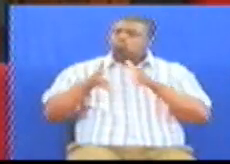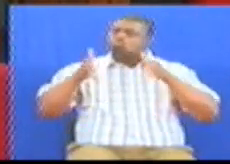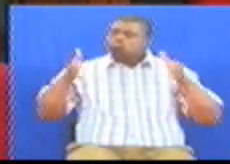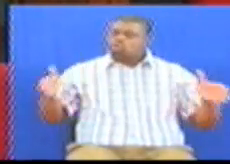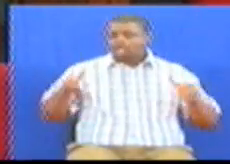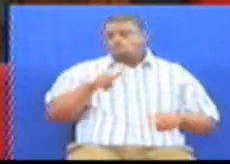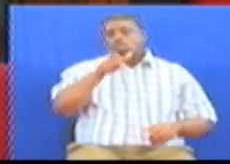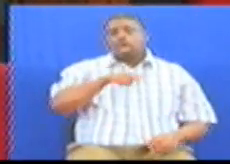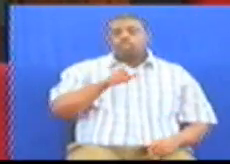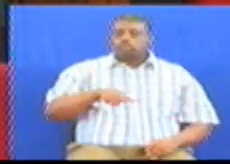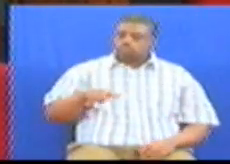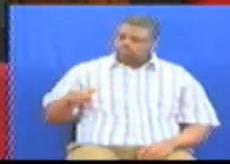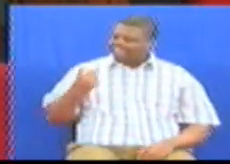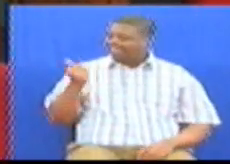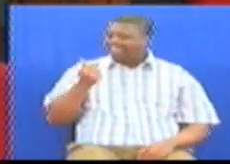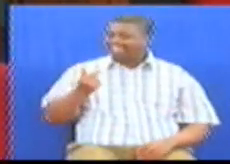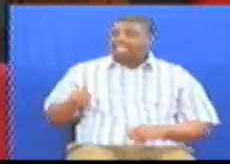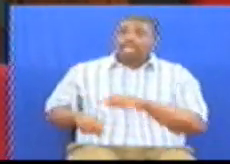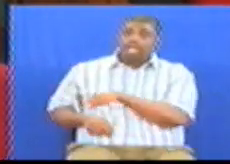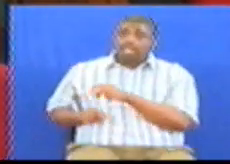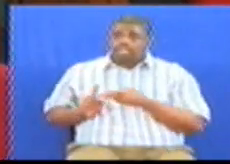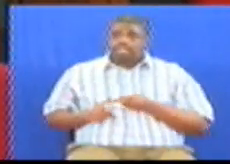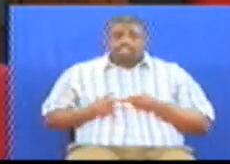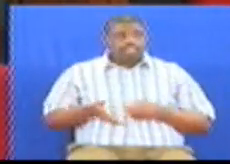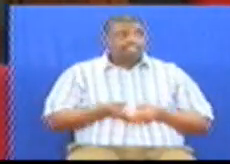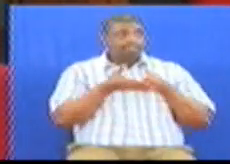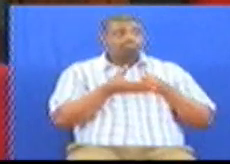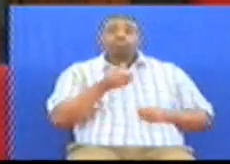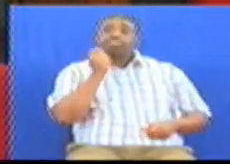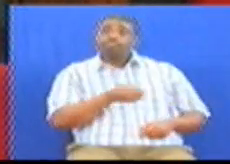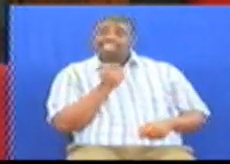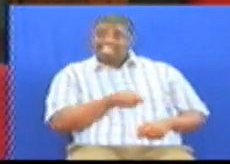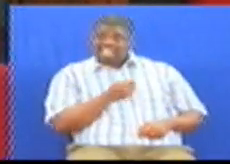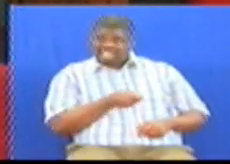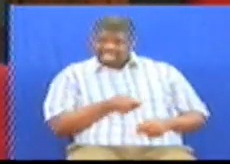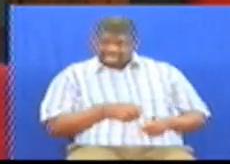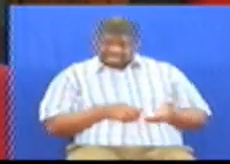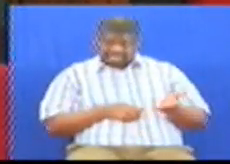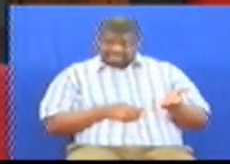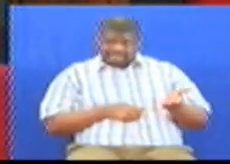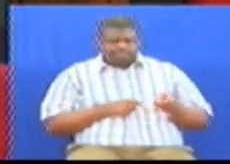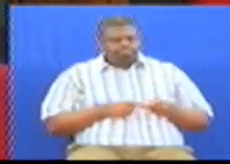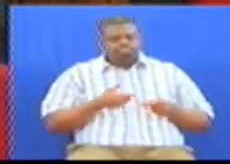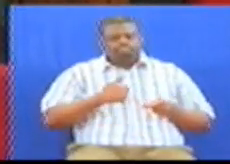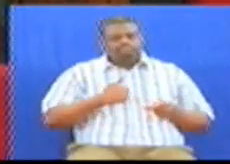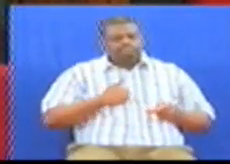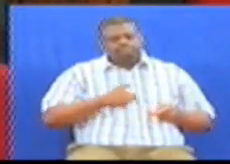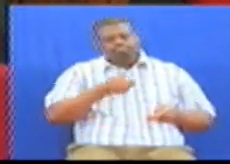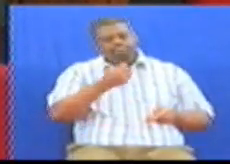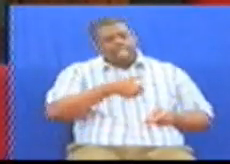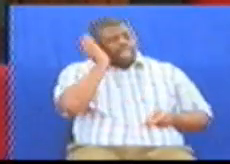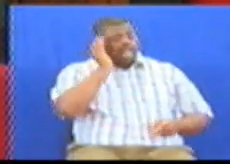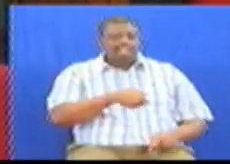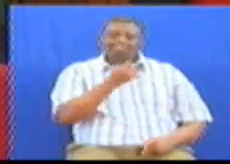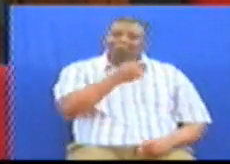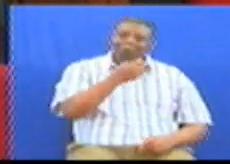letu. Awali ya yote, mheshimiwa naibu spika, ningependa sana kuipongeza serikali